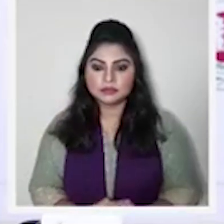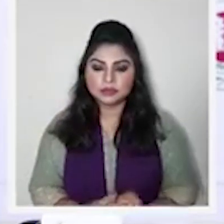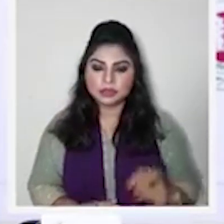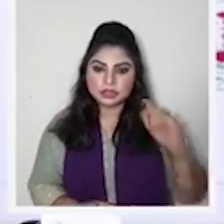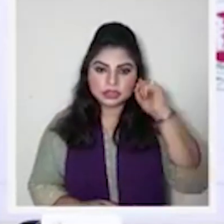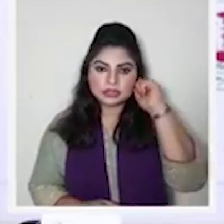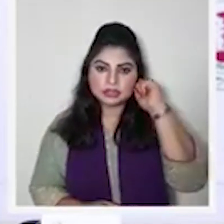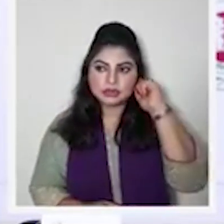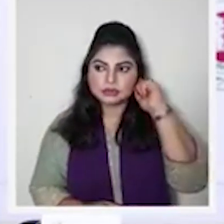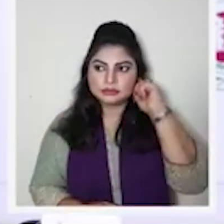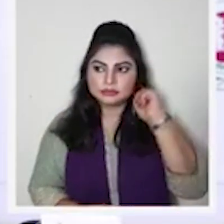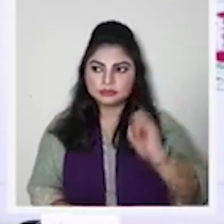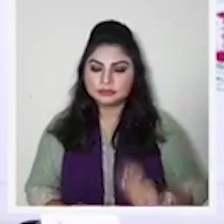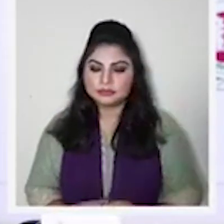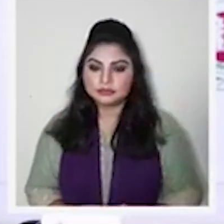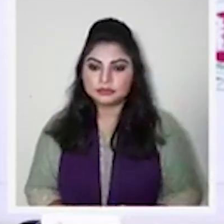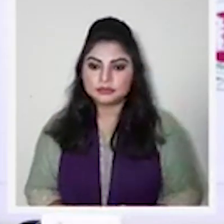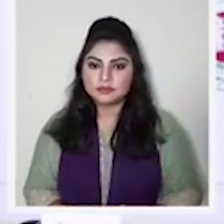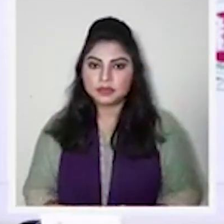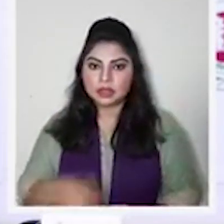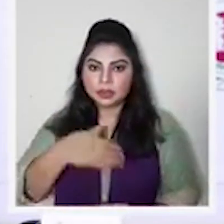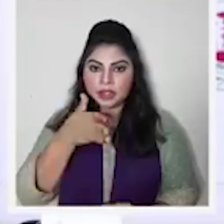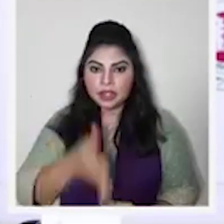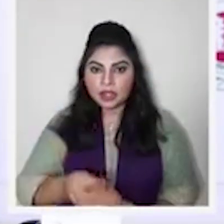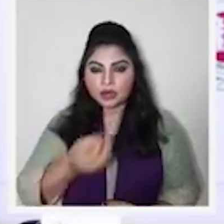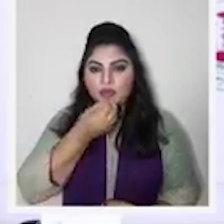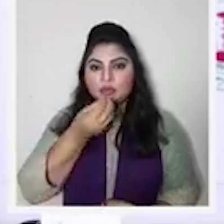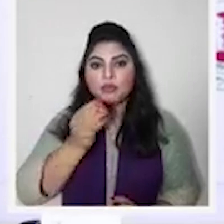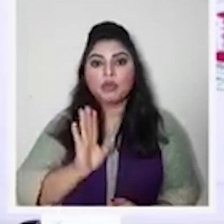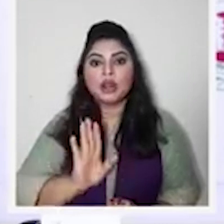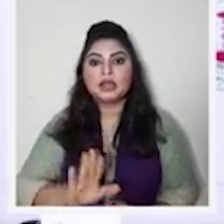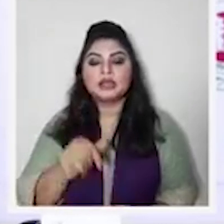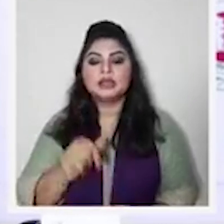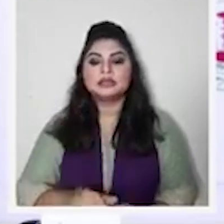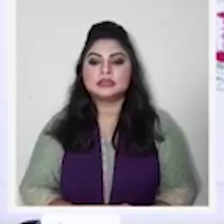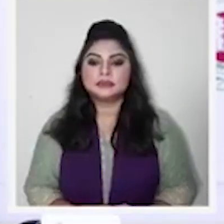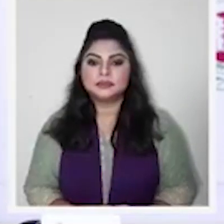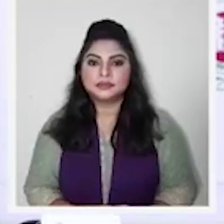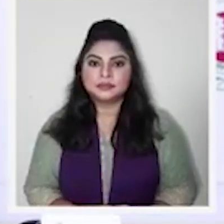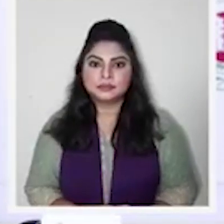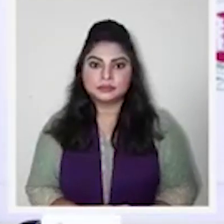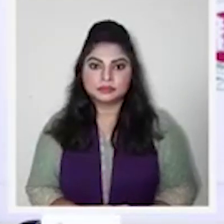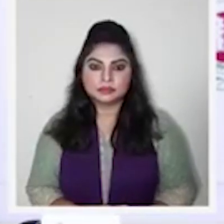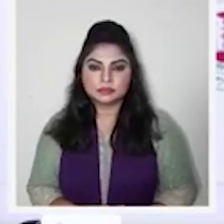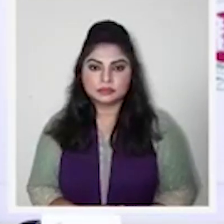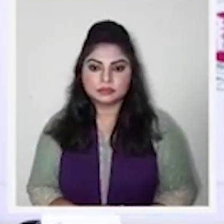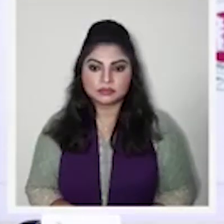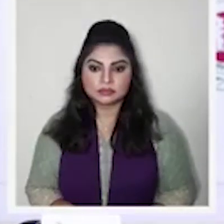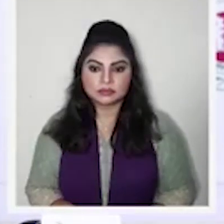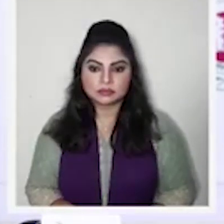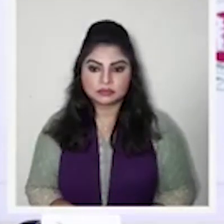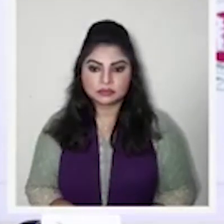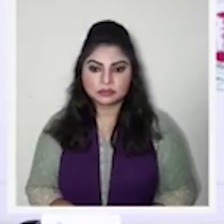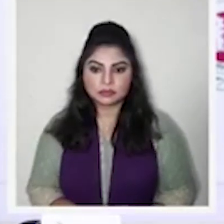প্রতিদিনে রুটিনে হালকা ব্যায়াম এবং হাঁটাহাঁটির জন্য সময় নির্দিষ্ট রাখুন। কোনো প্রকার দীর্ঘমেয়াদী